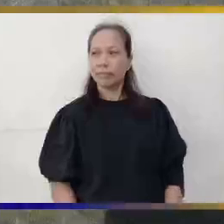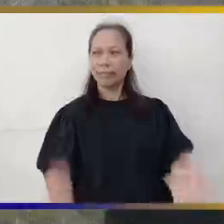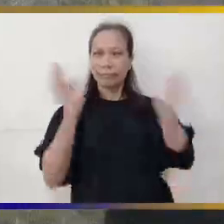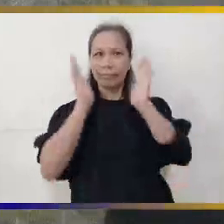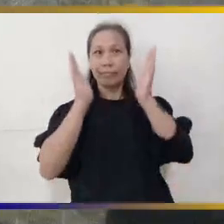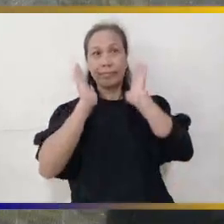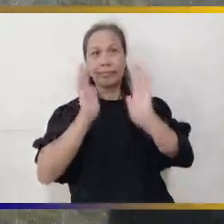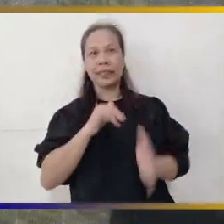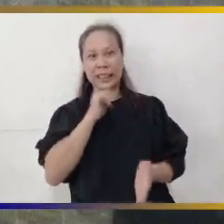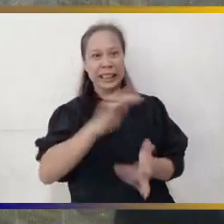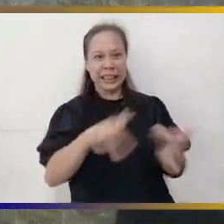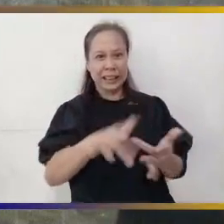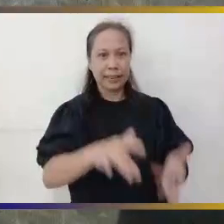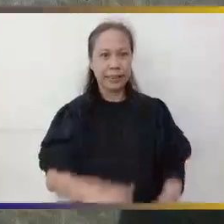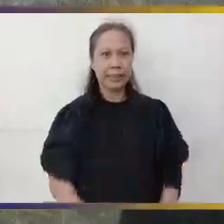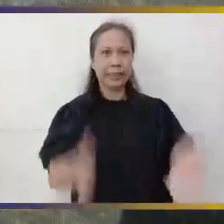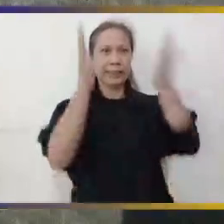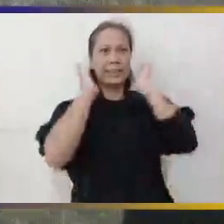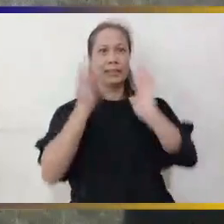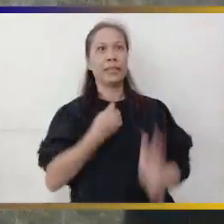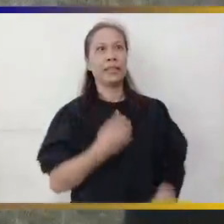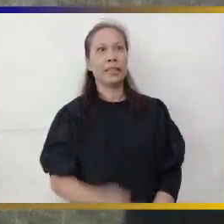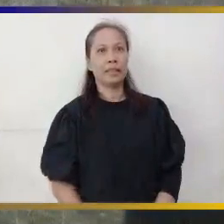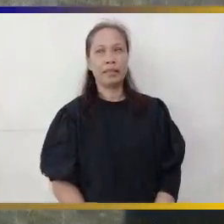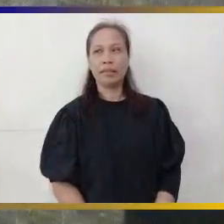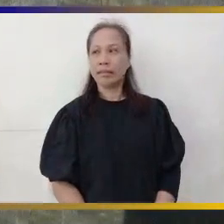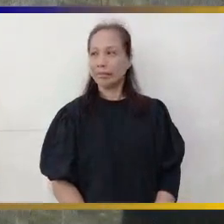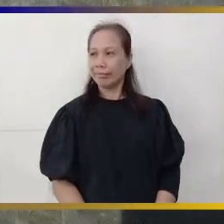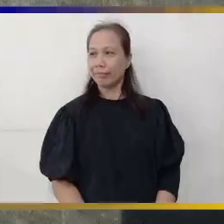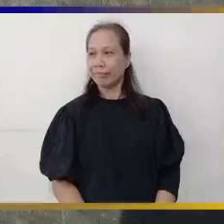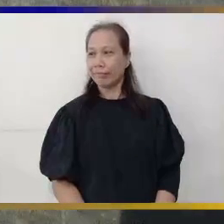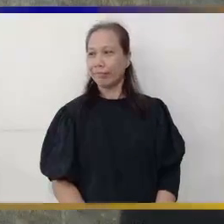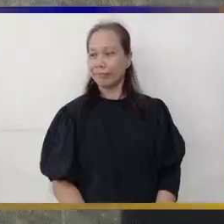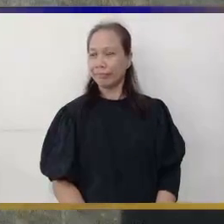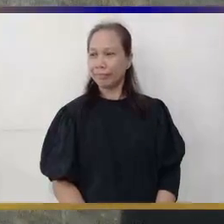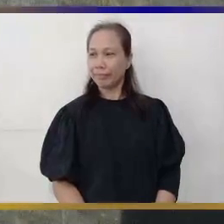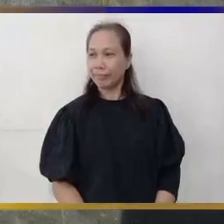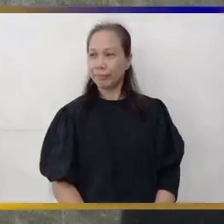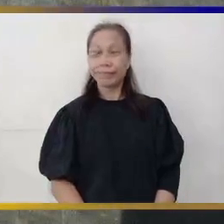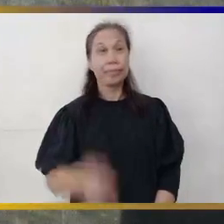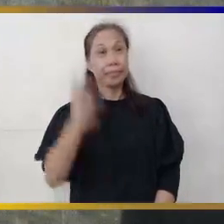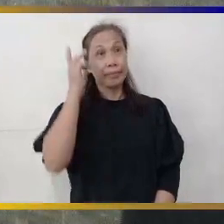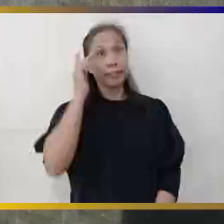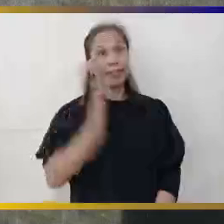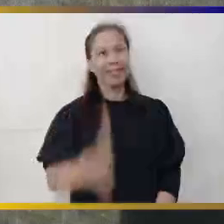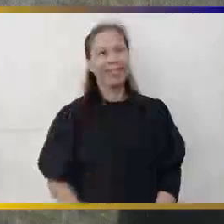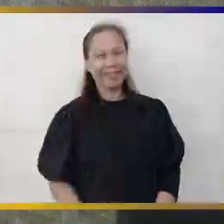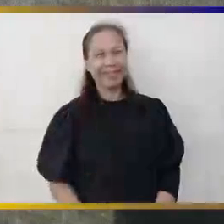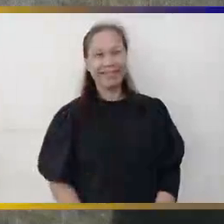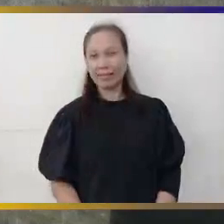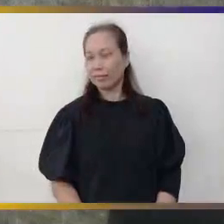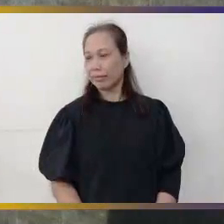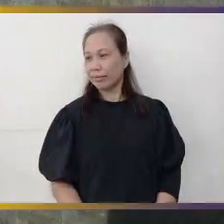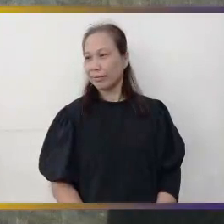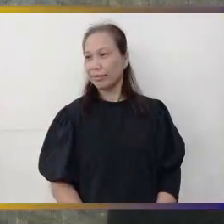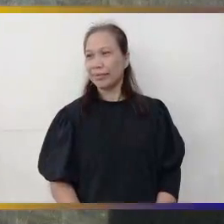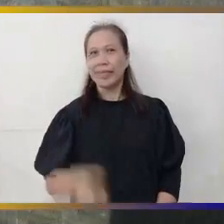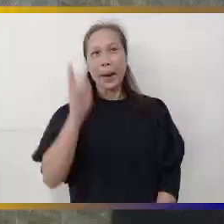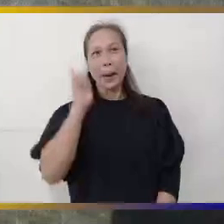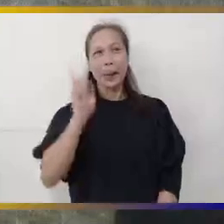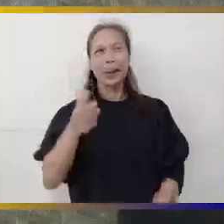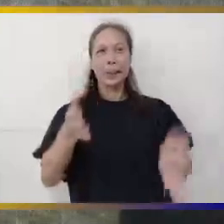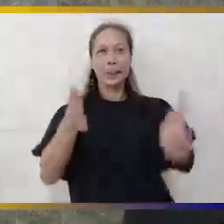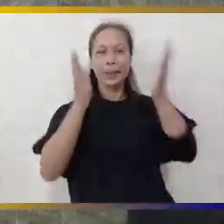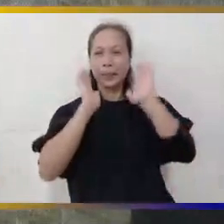Up quit moving please okay Ah ako Talagang gusto ko you pay attention mag